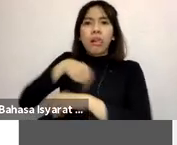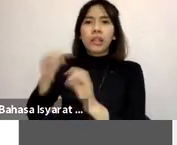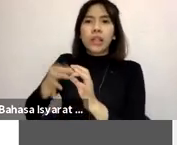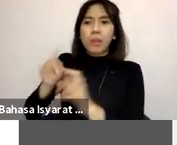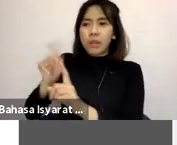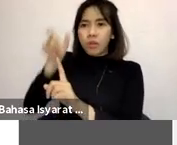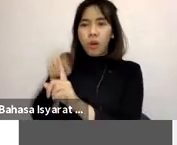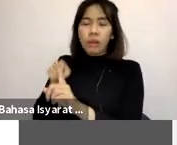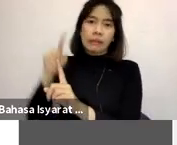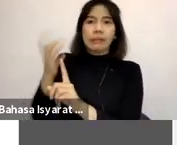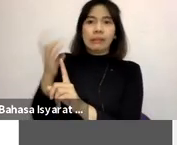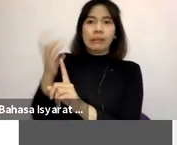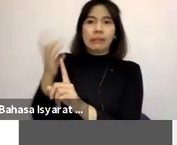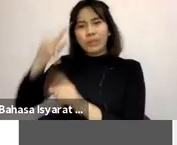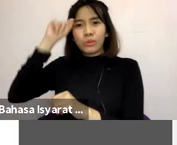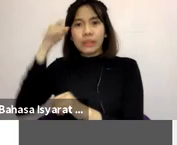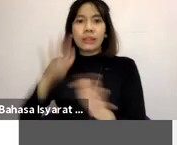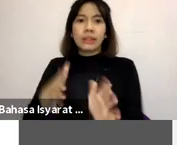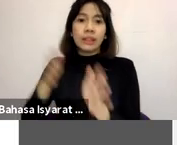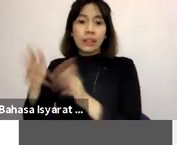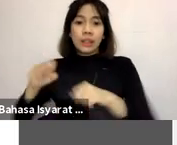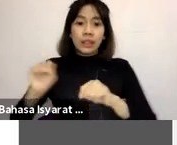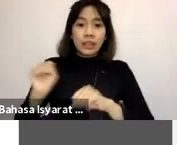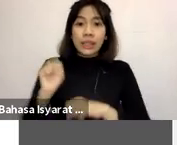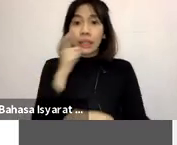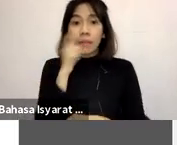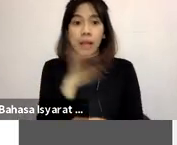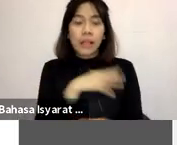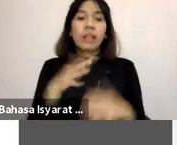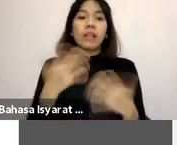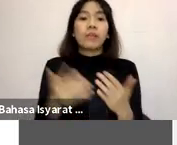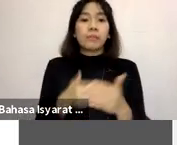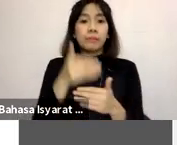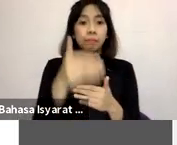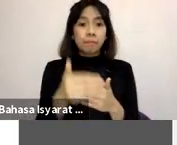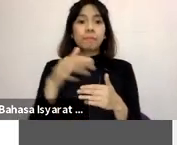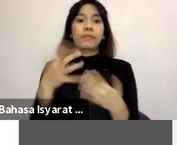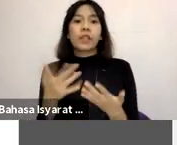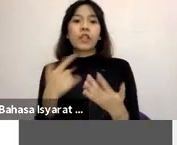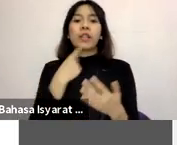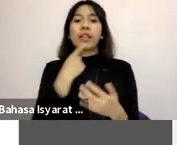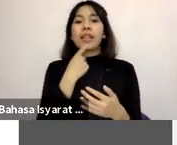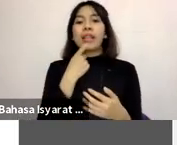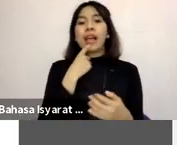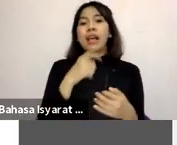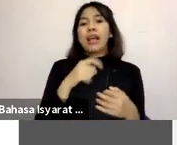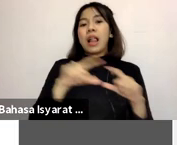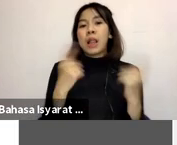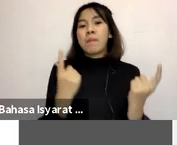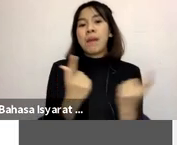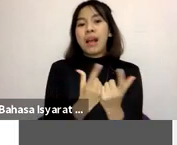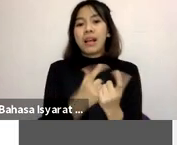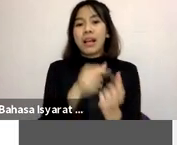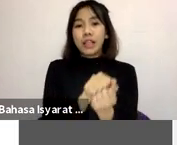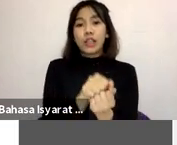cepat saja yang berikutnya kaitanya dengan lembaga sertifikasi profesi kjdian